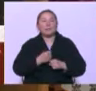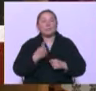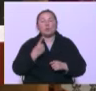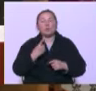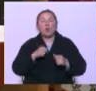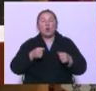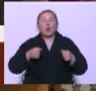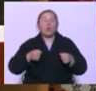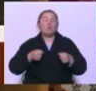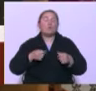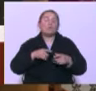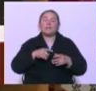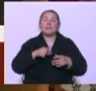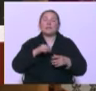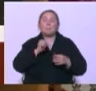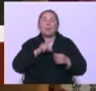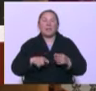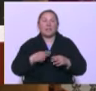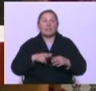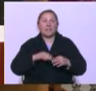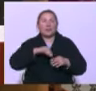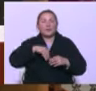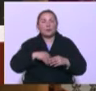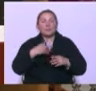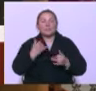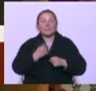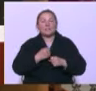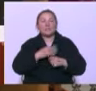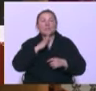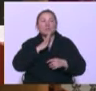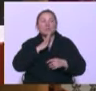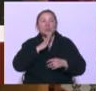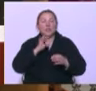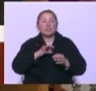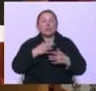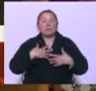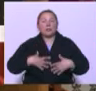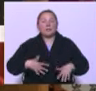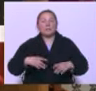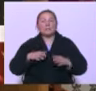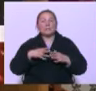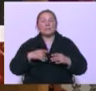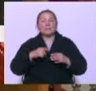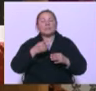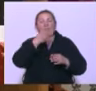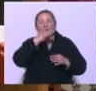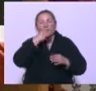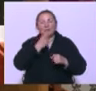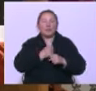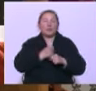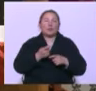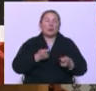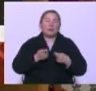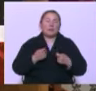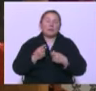сделала кувшин из баклажек. Снаружи обернула картоном. Второй я сделала девушку. Сшила платье из салфеток. Все это ведет наш руководитель